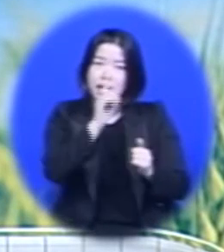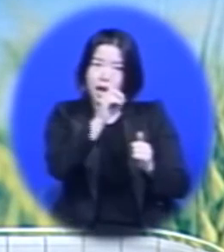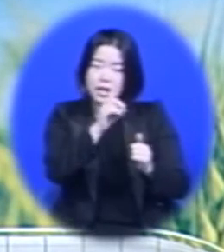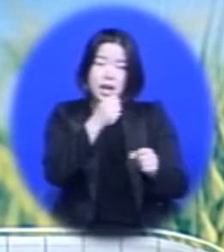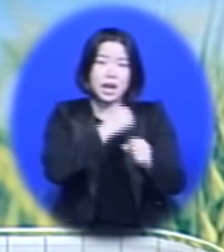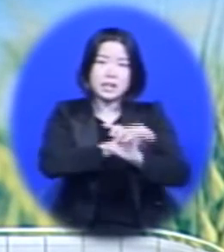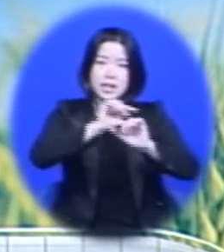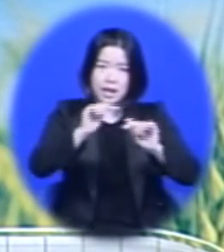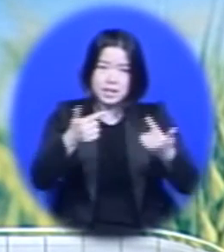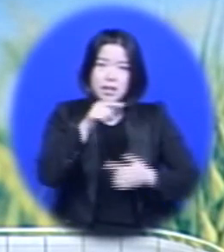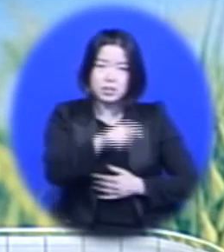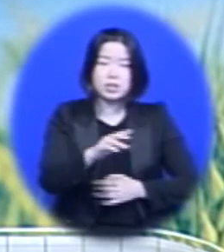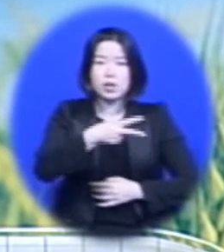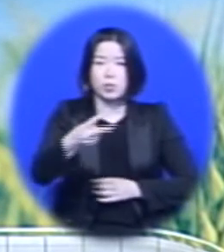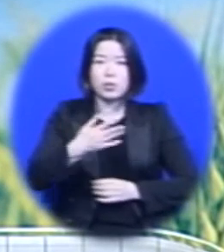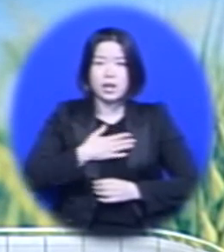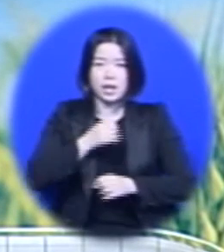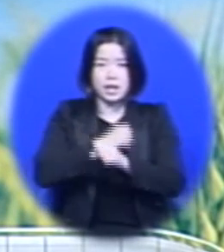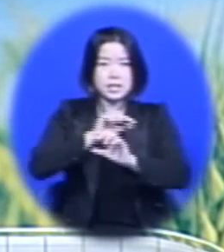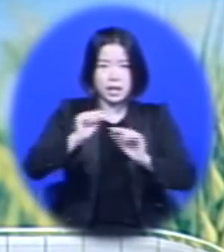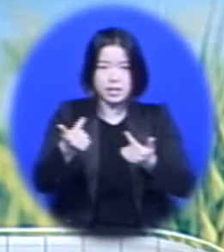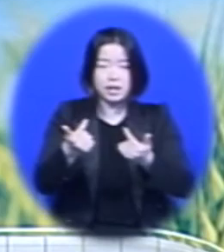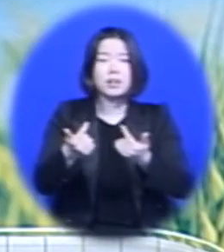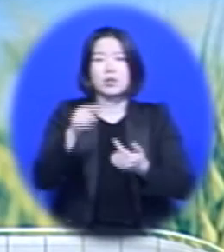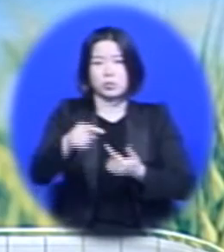하지 아니한 것이 곧 내게 하지 아니한 것입니다.